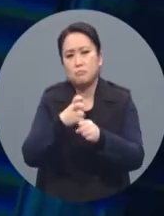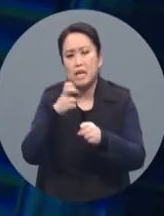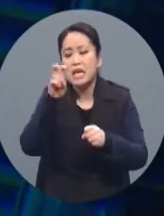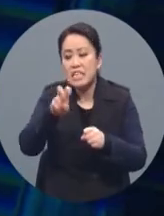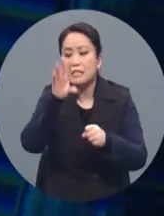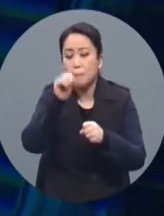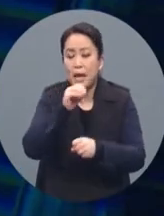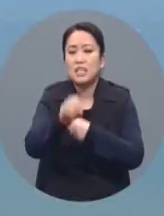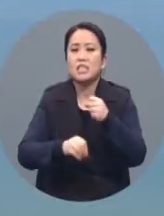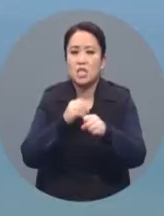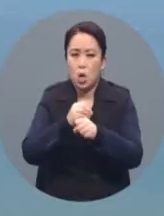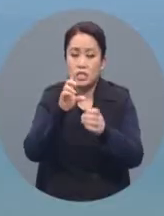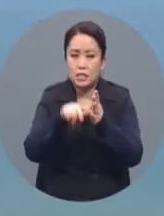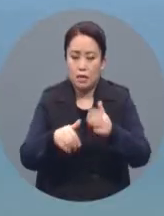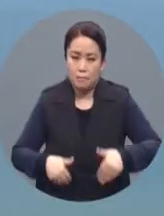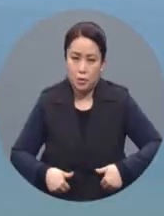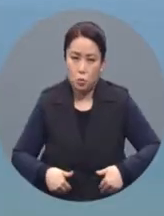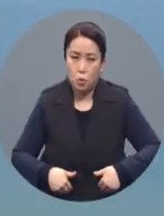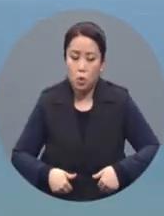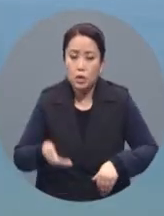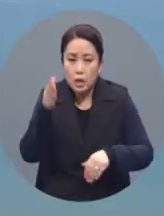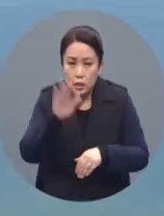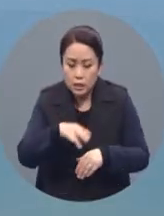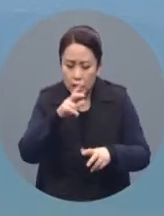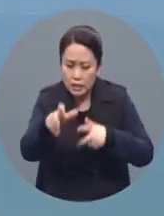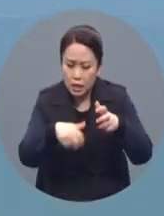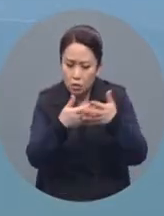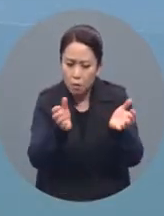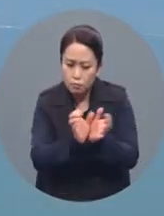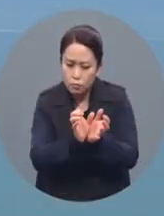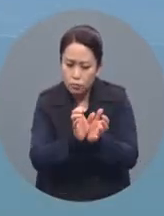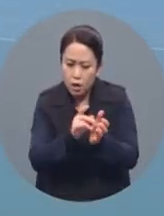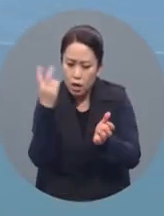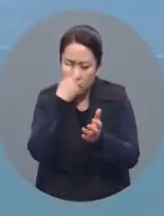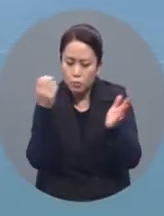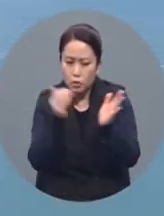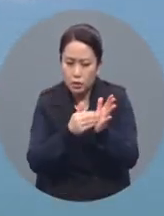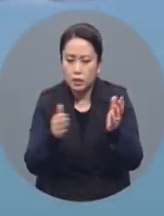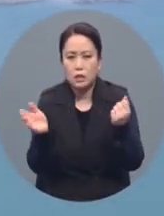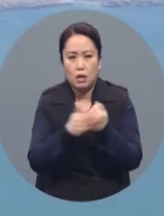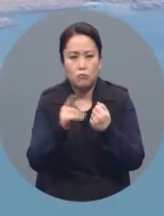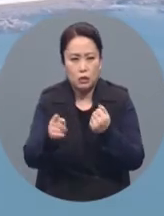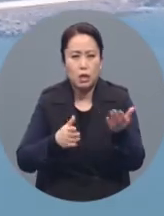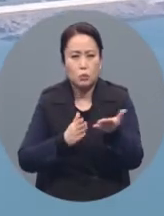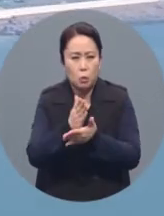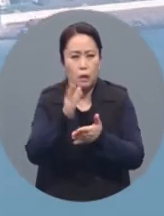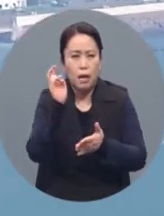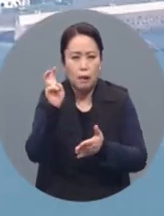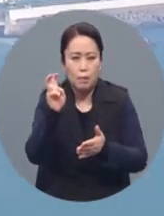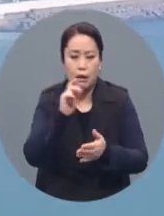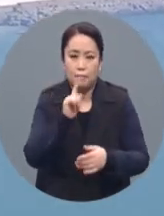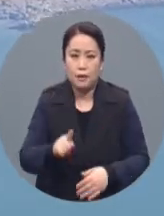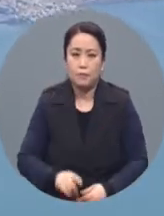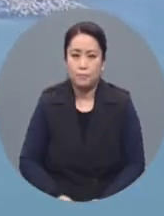상정 되는데 산업부 검토가 끝난 만큼 통과 될 거란 관측이 지배적입니다 mbc 뉴스 리즘 입니다